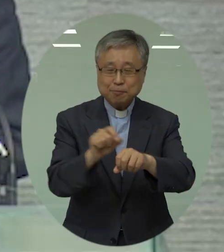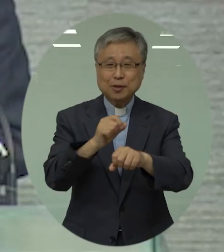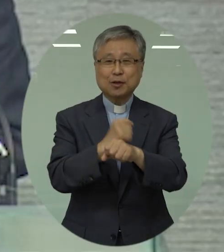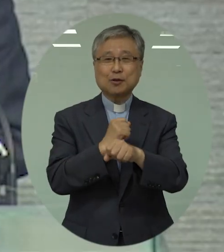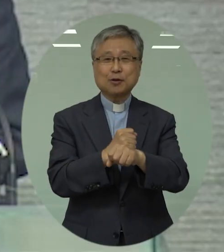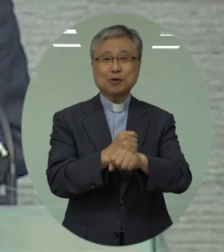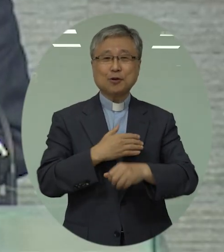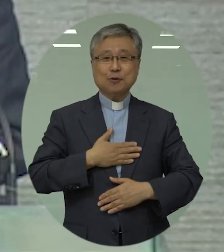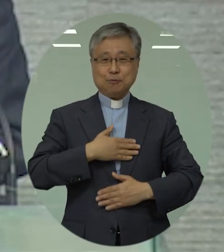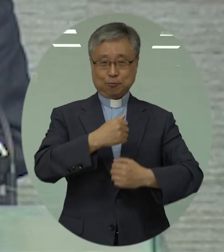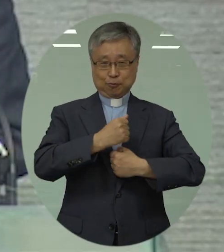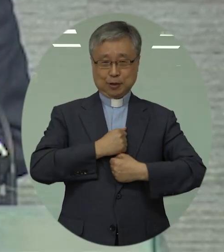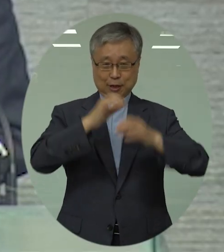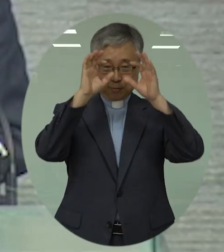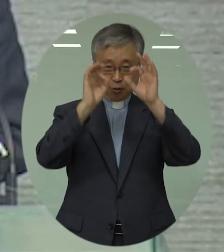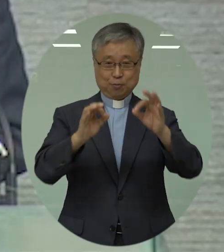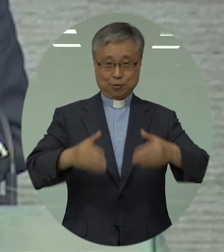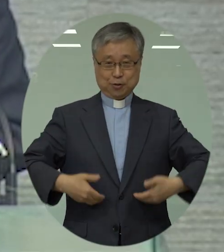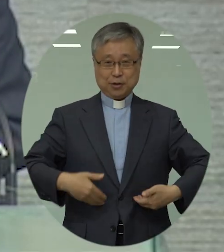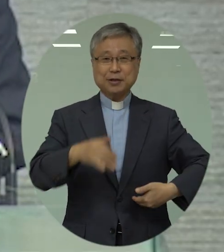여러분이 주의하실 필요가 있겠습니다.